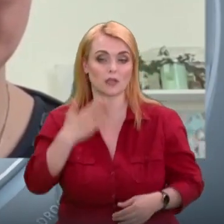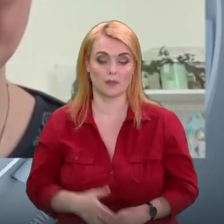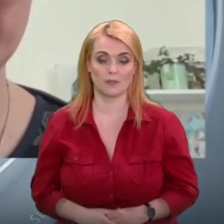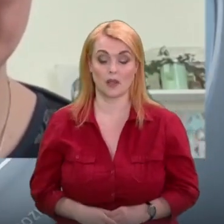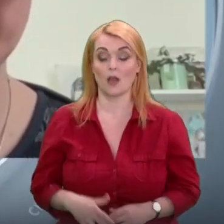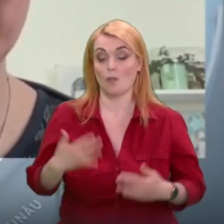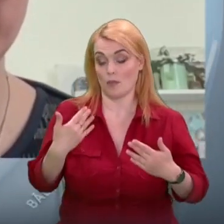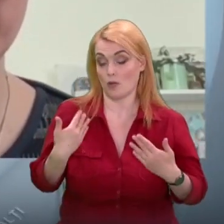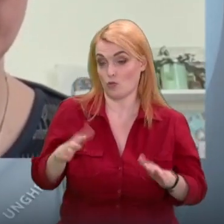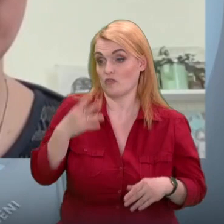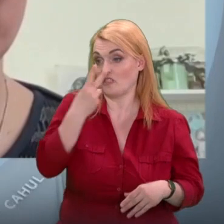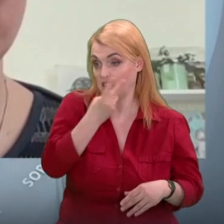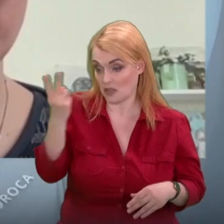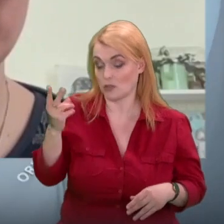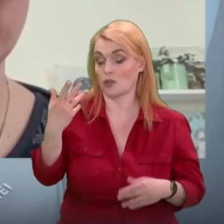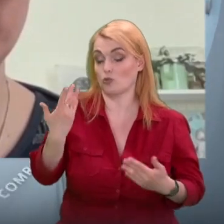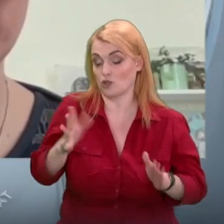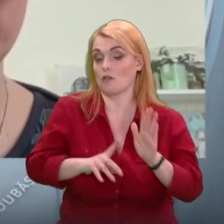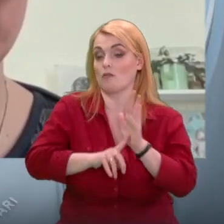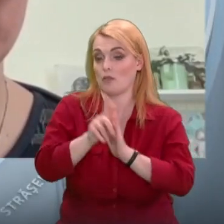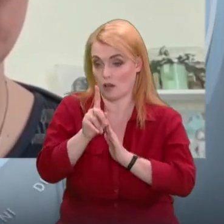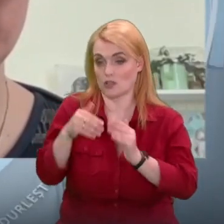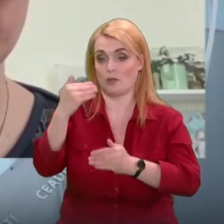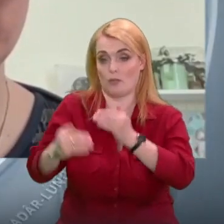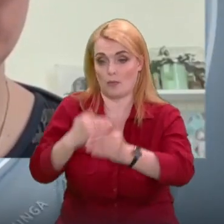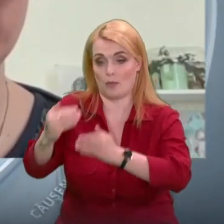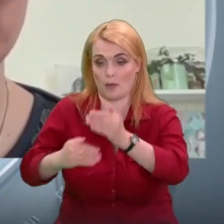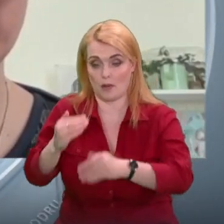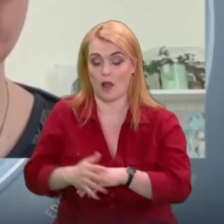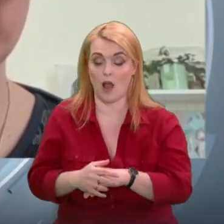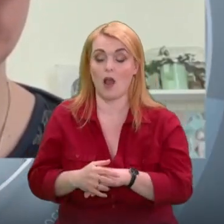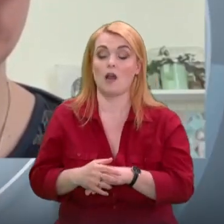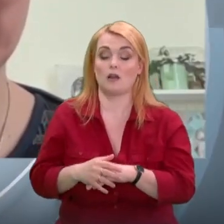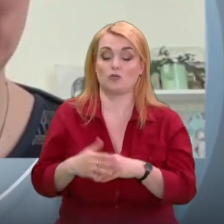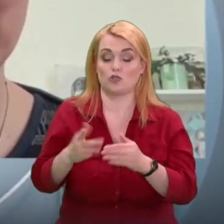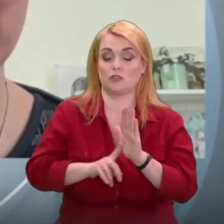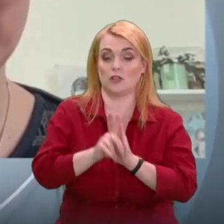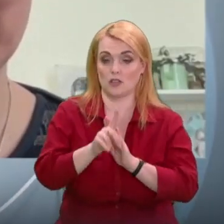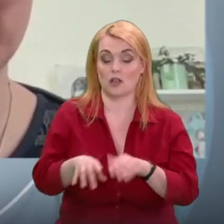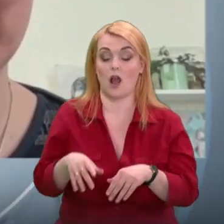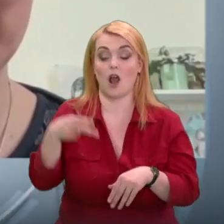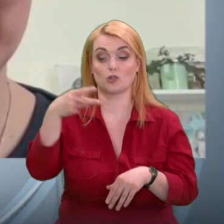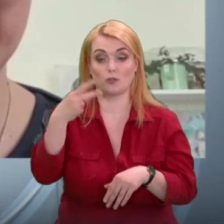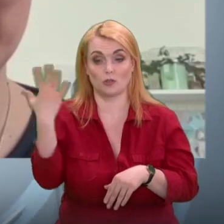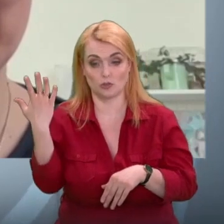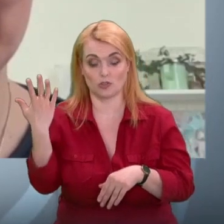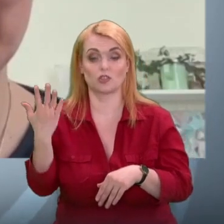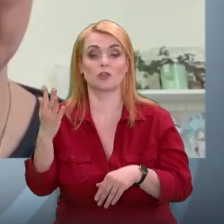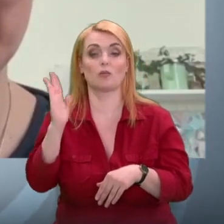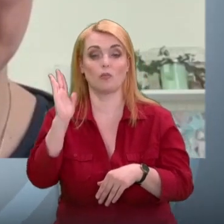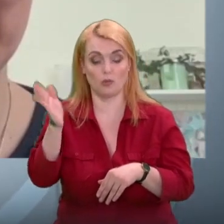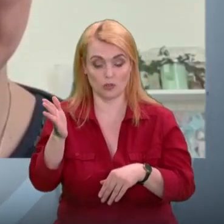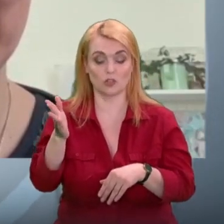primii pași sunt deja făcuți, așa încât în 2025 să înceapă lucrările de construcție propriu-zise a liniei de